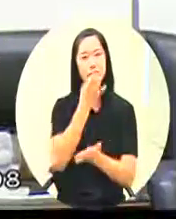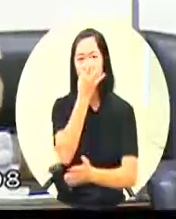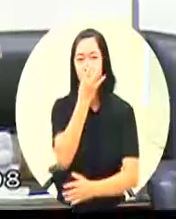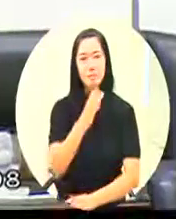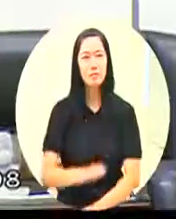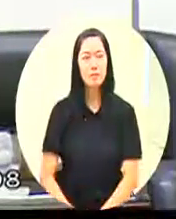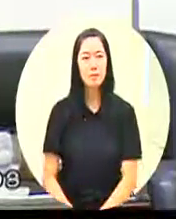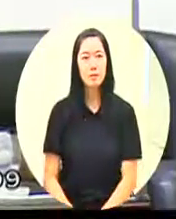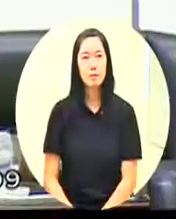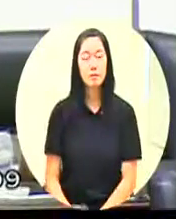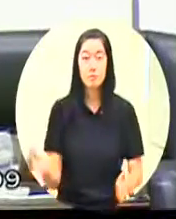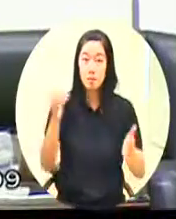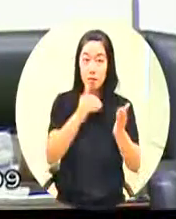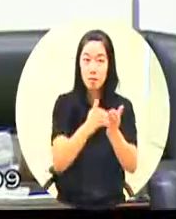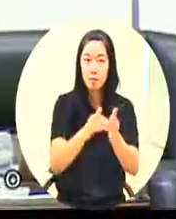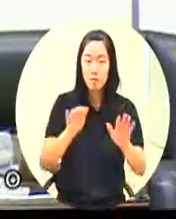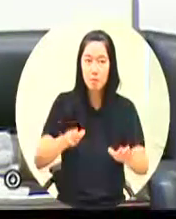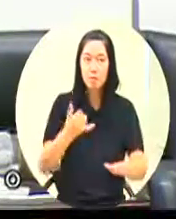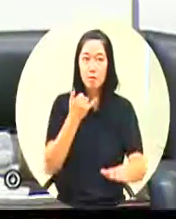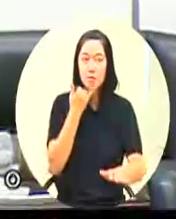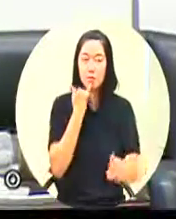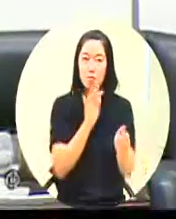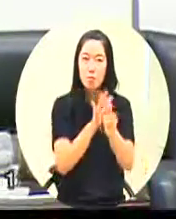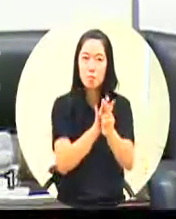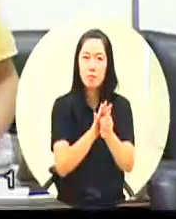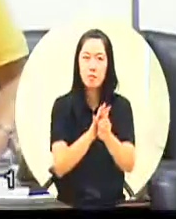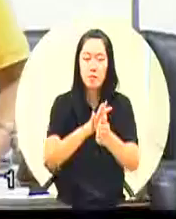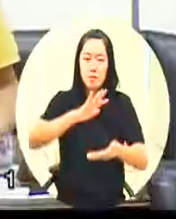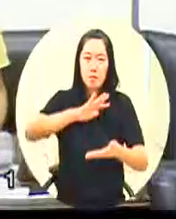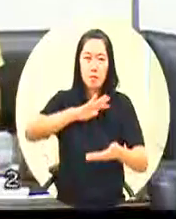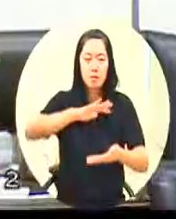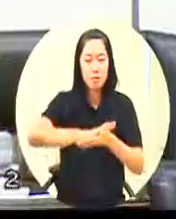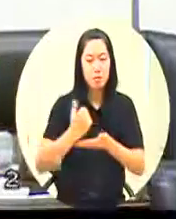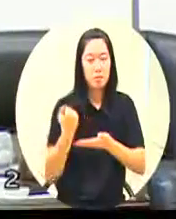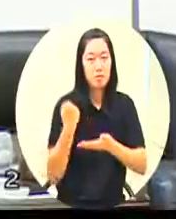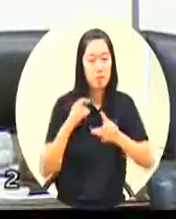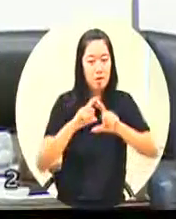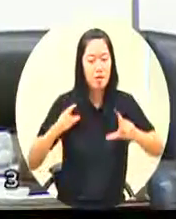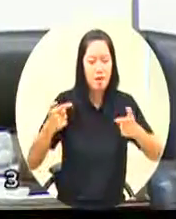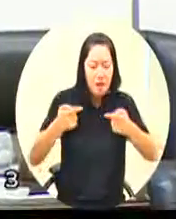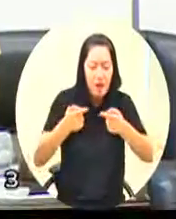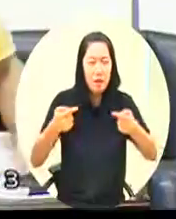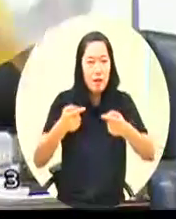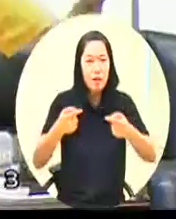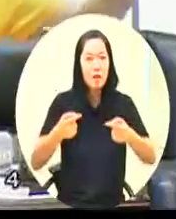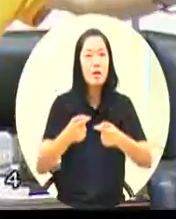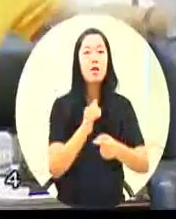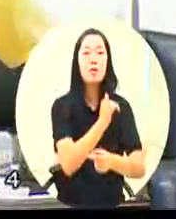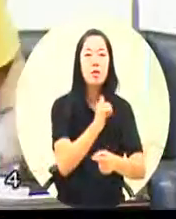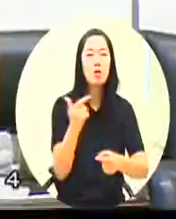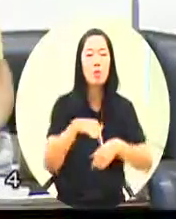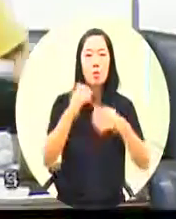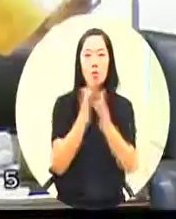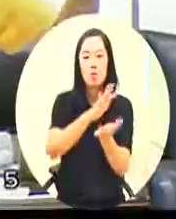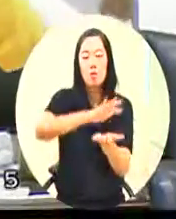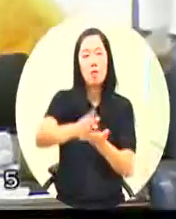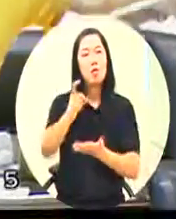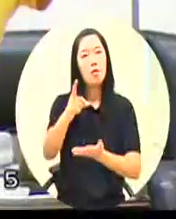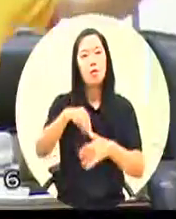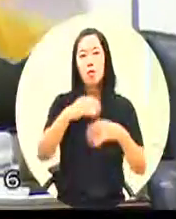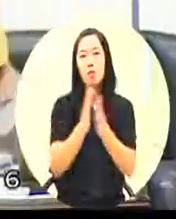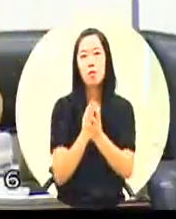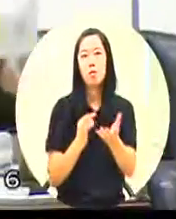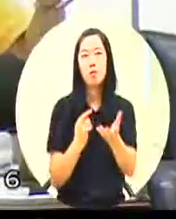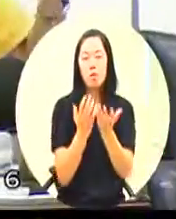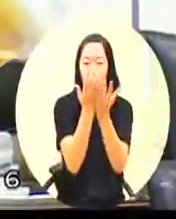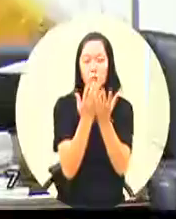的啦，最后只是适度的减缓就可以了。你要完全避免那是不可能的。大家都要读台大，大家都要台大医